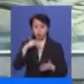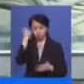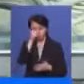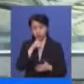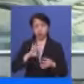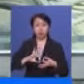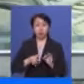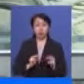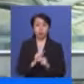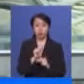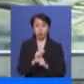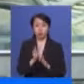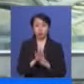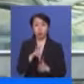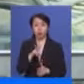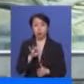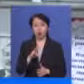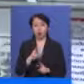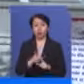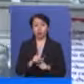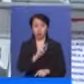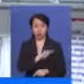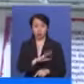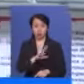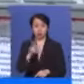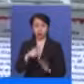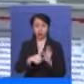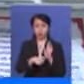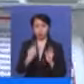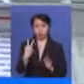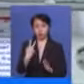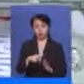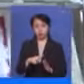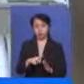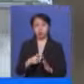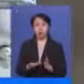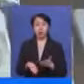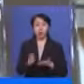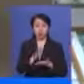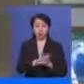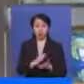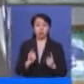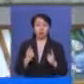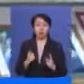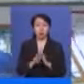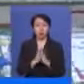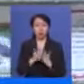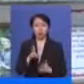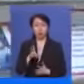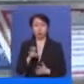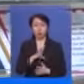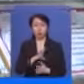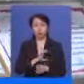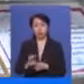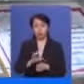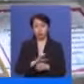лет тщательно изучал произведения Сабита Муканова. Данный труд состоит из 620 страниц. Как известно, книги Сабита Муканова